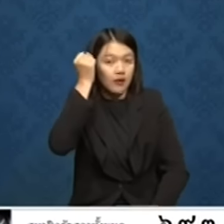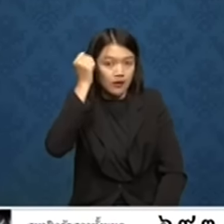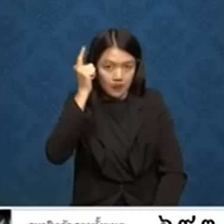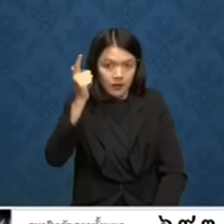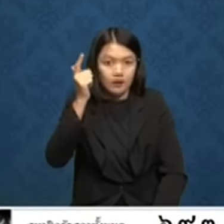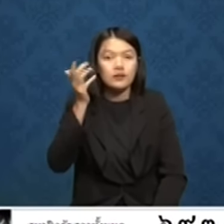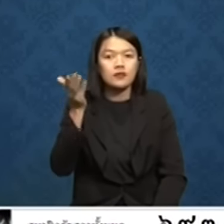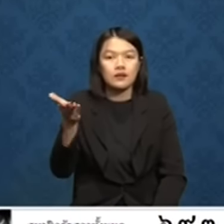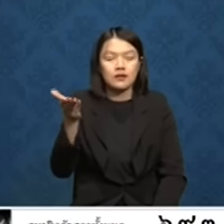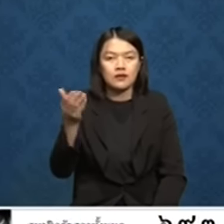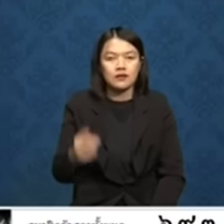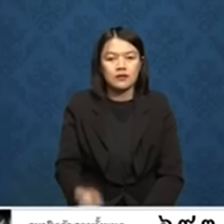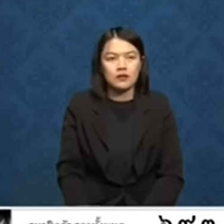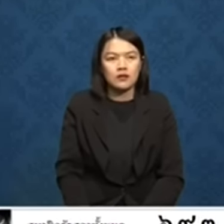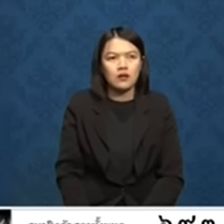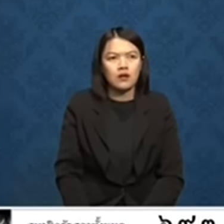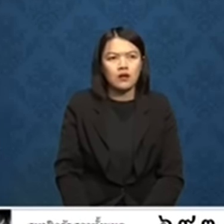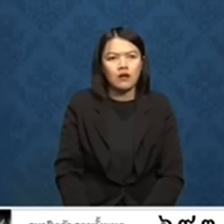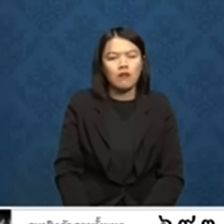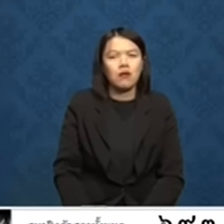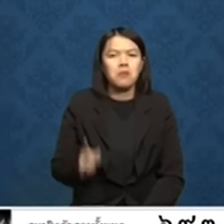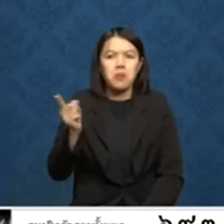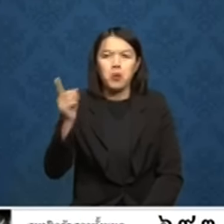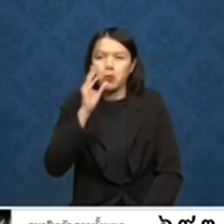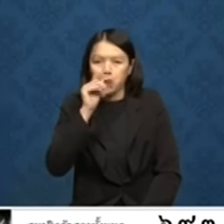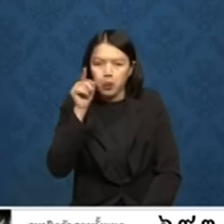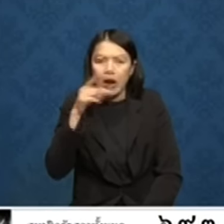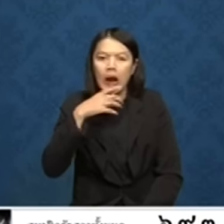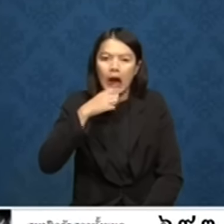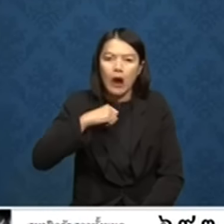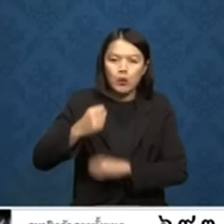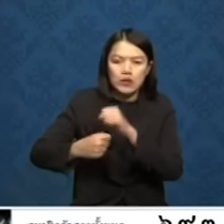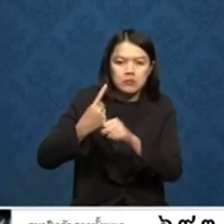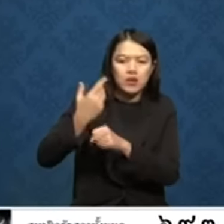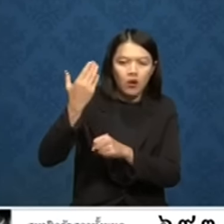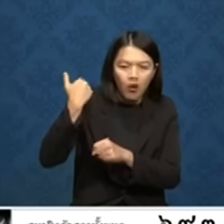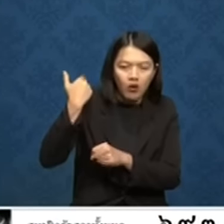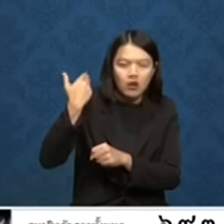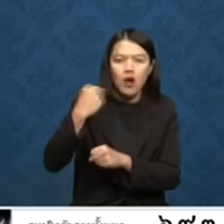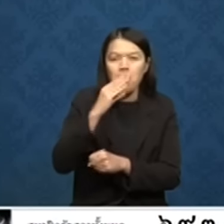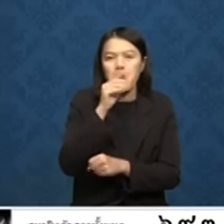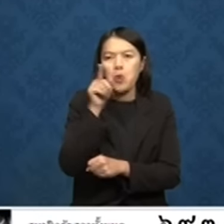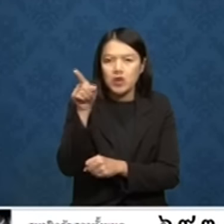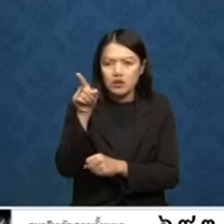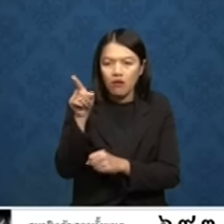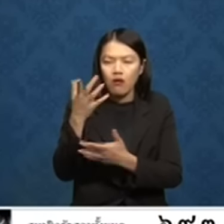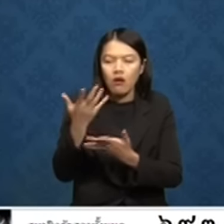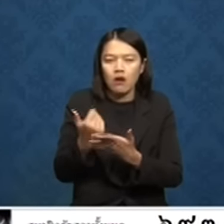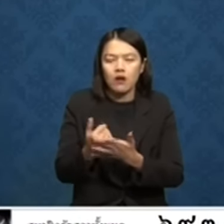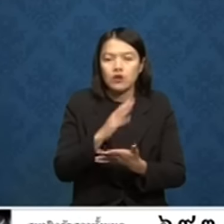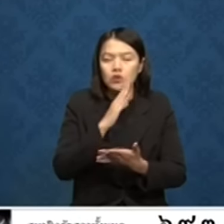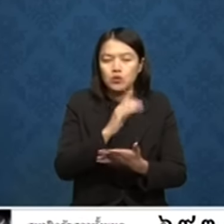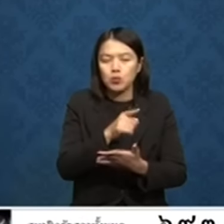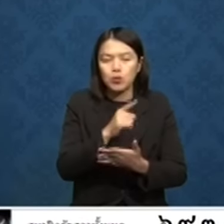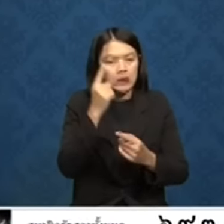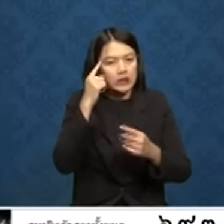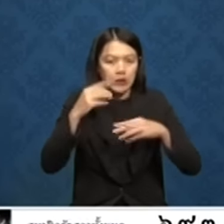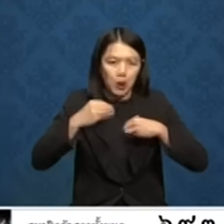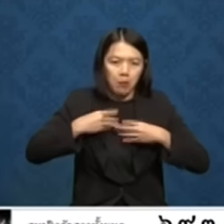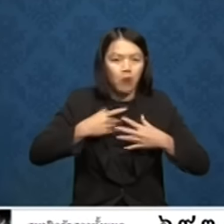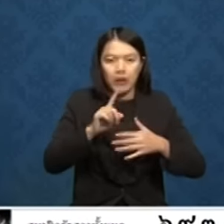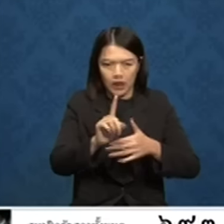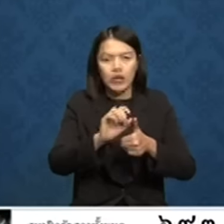ารชินวัตรก็มีการยกอ้างเอาในเรื่องเก่าใน1ปีที่ผ่านมาพูดถึงสถานการณ์ได้ว่าหากท่านจะไม่เห็นด้วยไม่เห็นชอบอย่